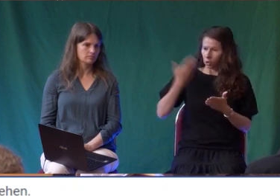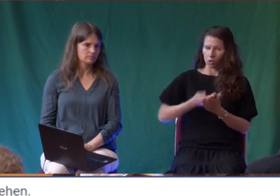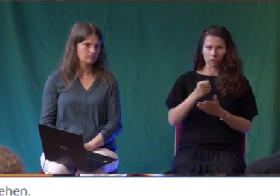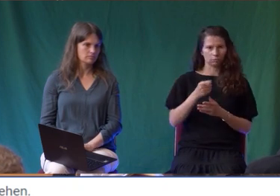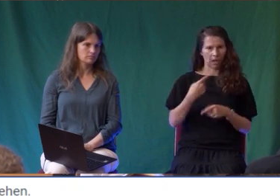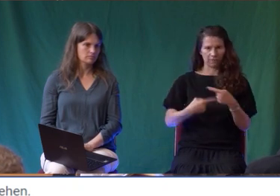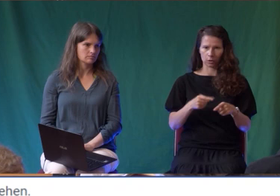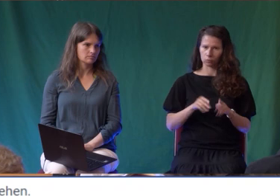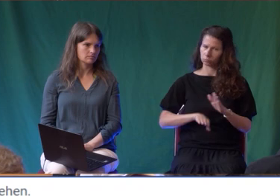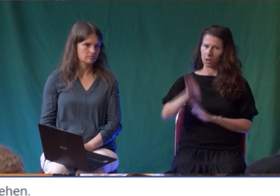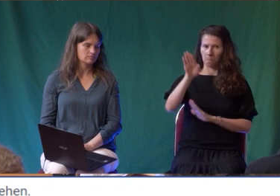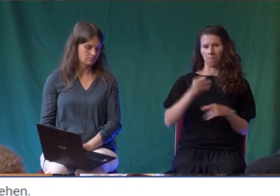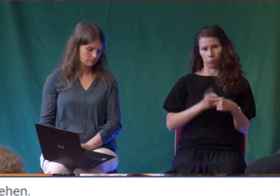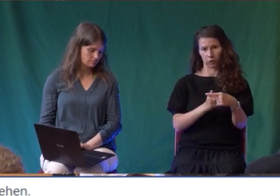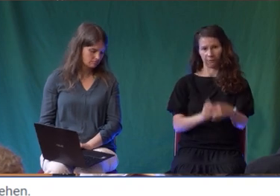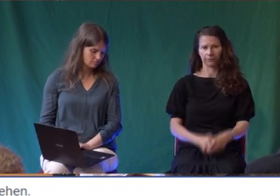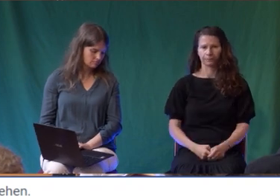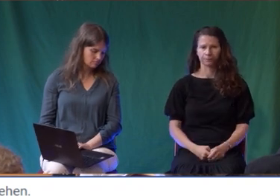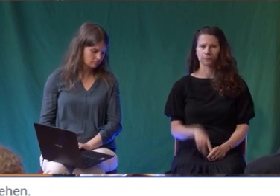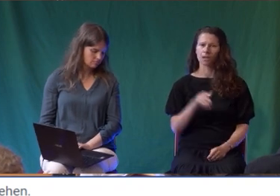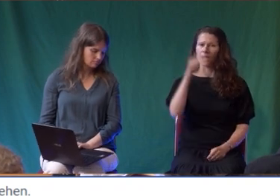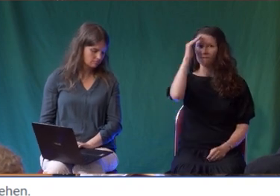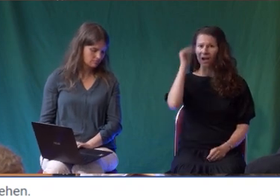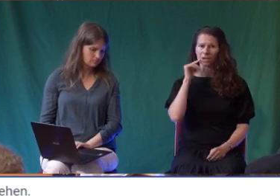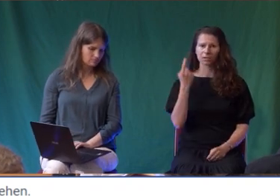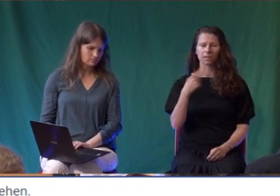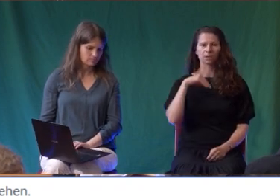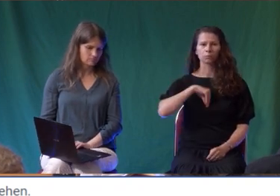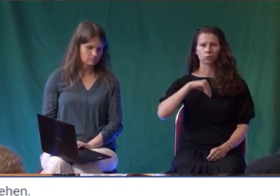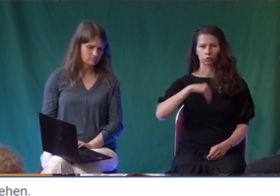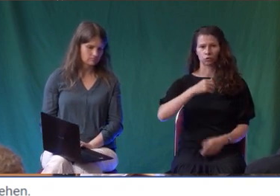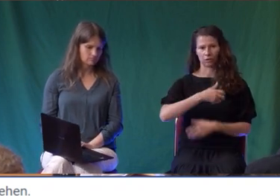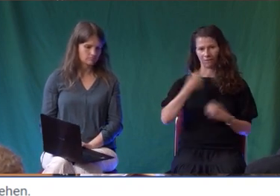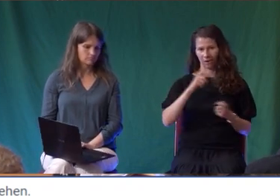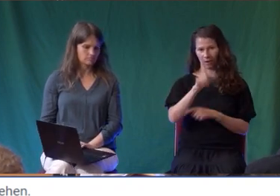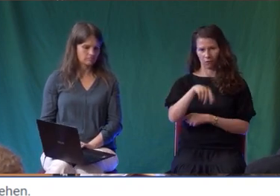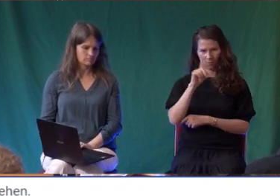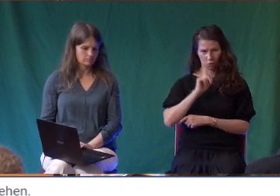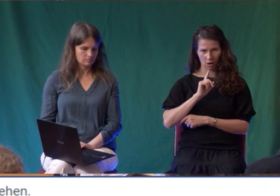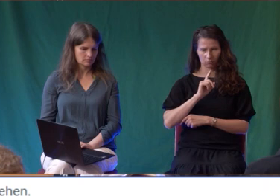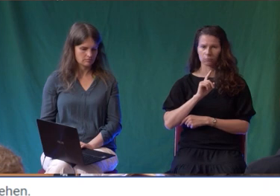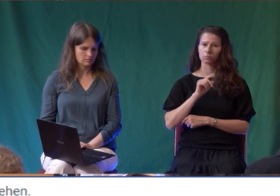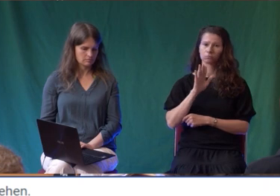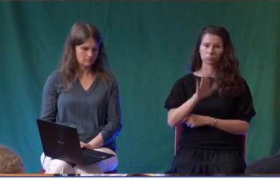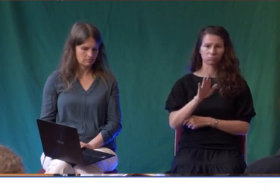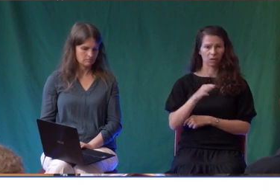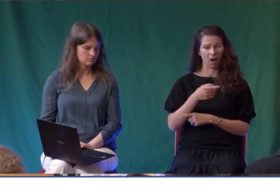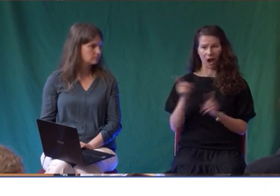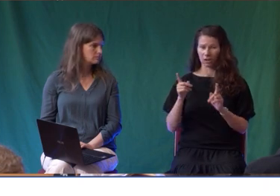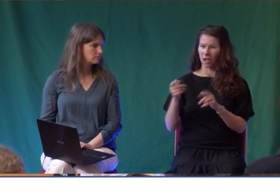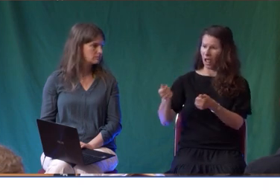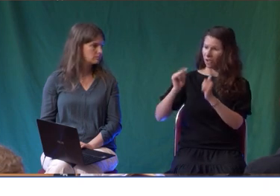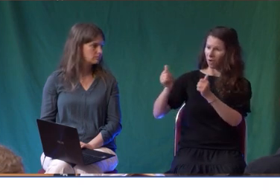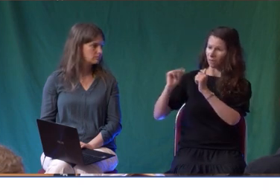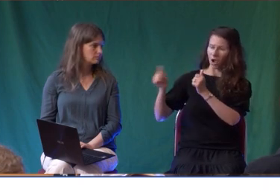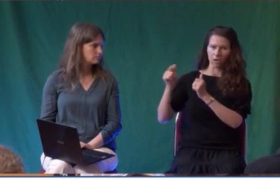entwickelt der Vater ist psychisch gewalttätig zur Mutter aggressiv gegenüber jedem Helfersystem das